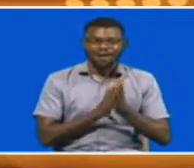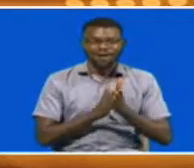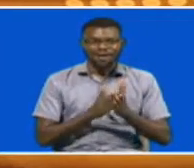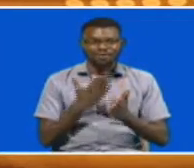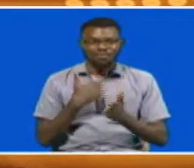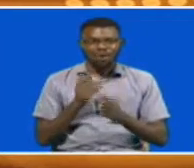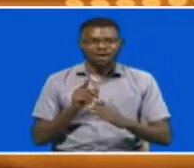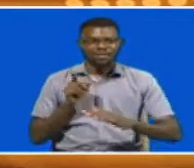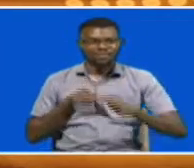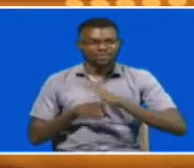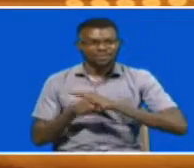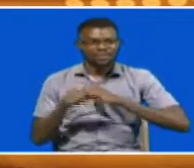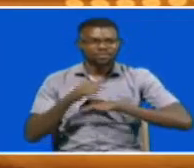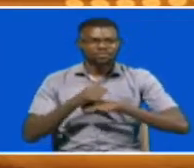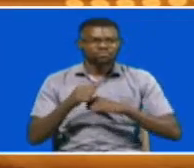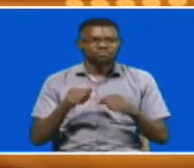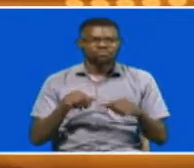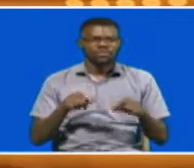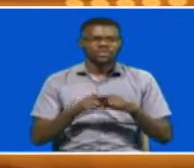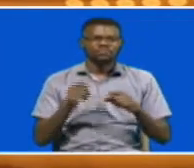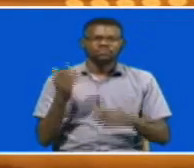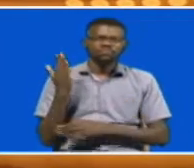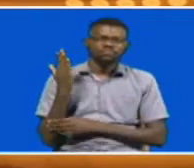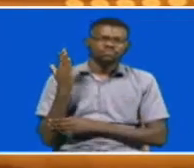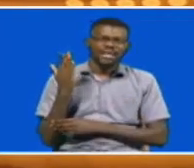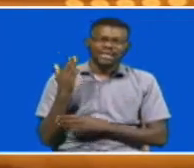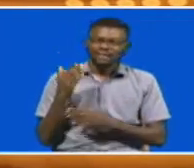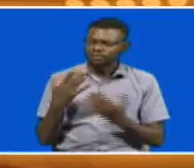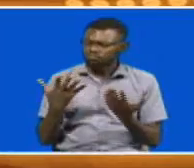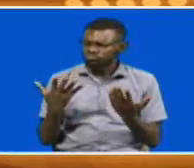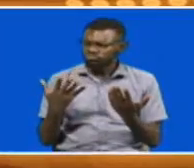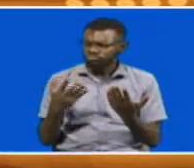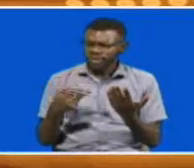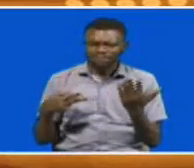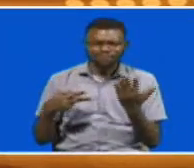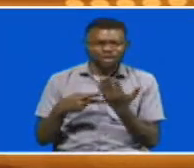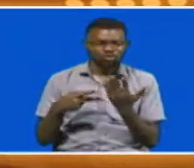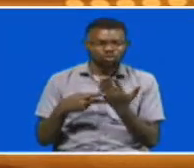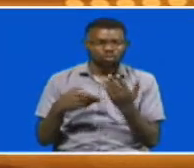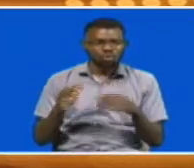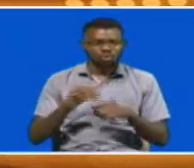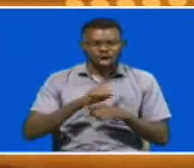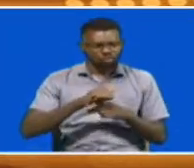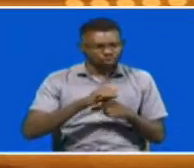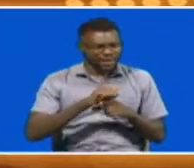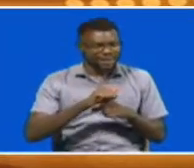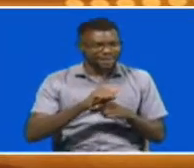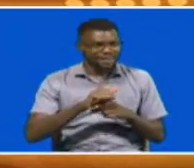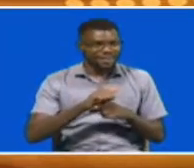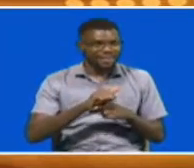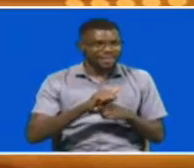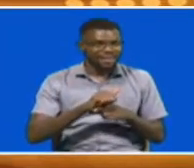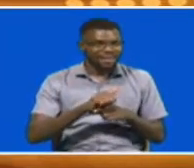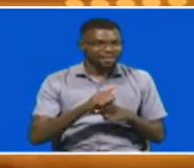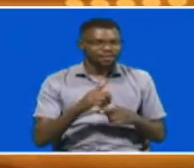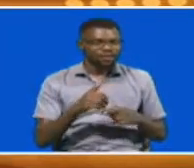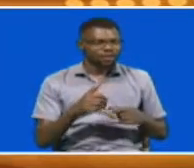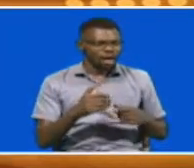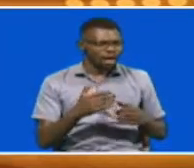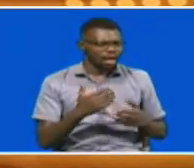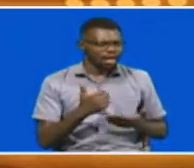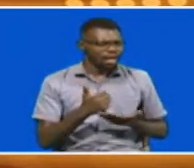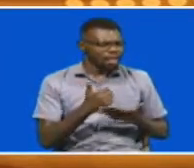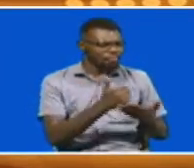hiyo. Matokeo mazuri ya masomo ya kiufundi yametajwa kuwa mojawapo ya sababu kati ya sababu nyingi tu ambazo zinafanya shule